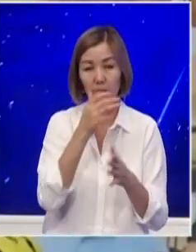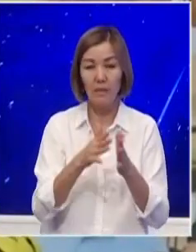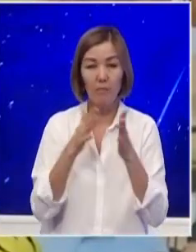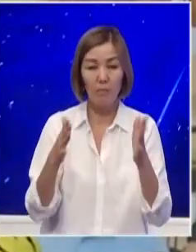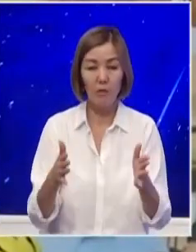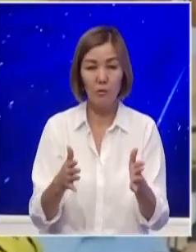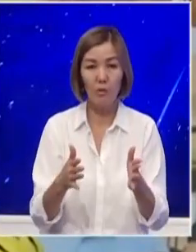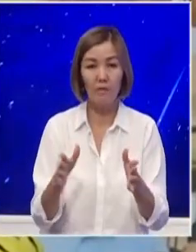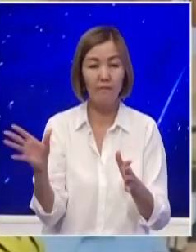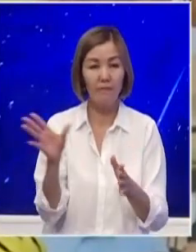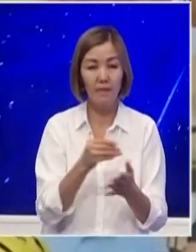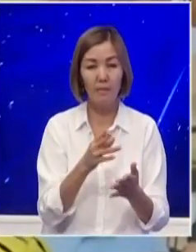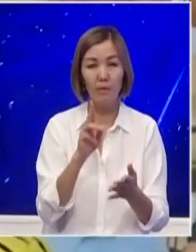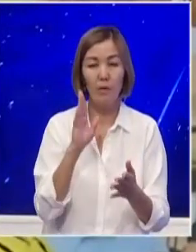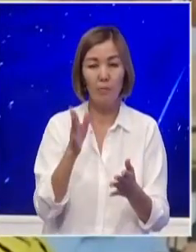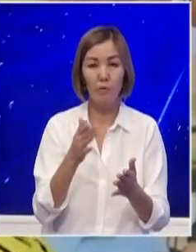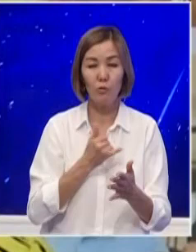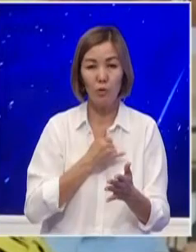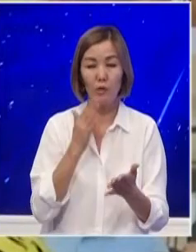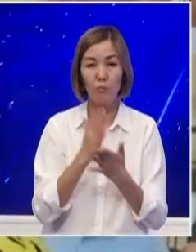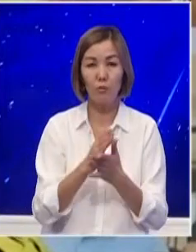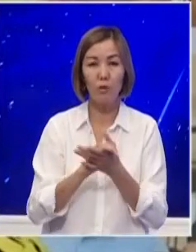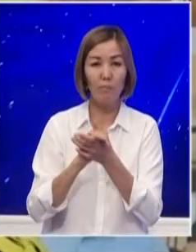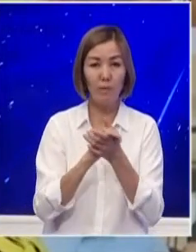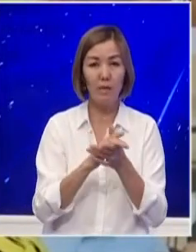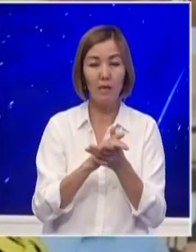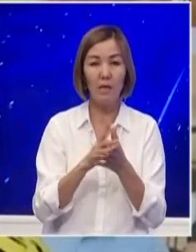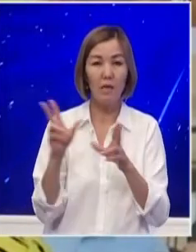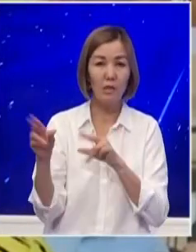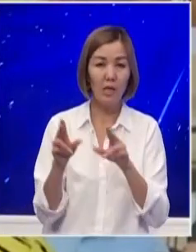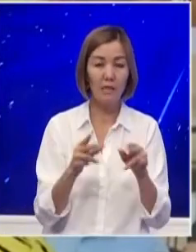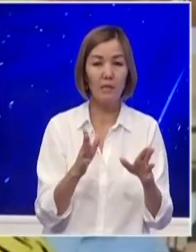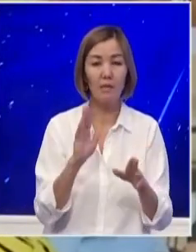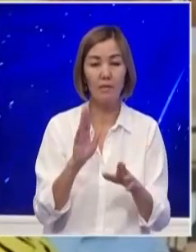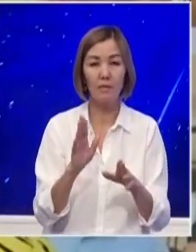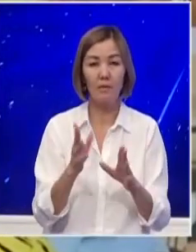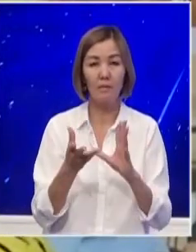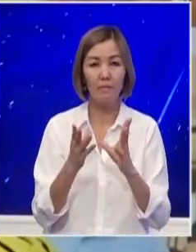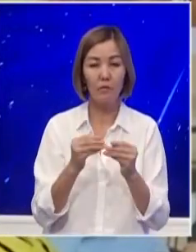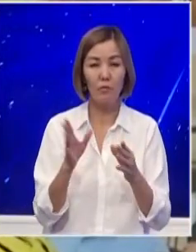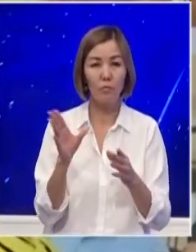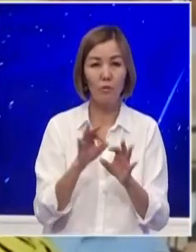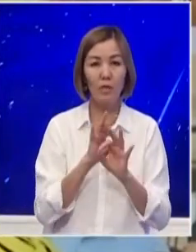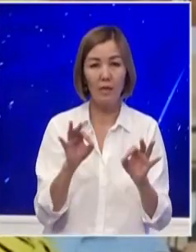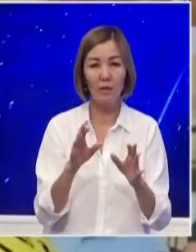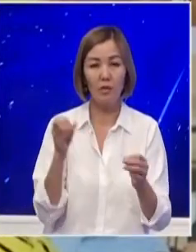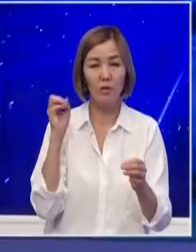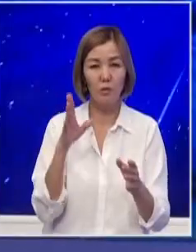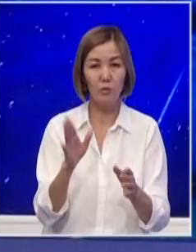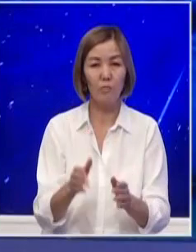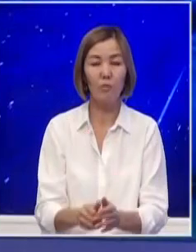большое всем. Пусть у нас будет всегда мир, счастье, благополучие. Пусть всегда будет солнце.